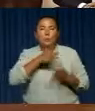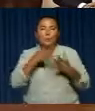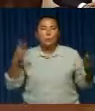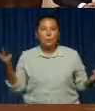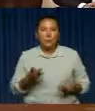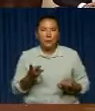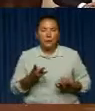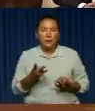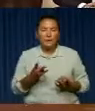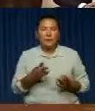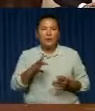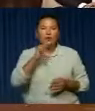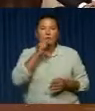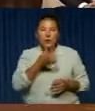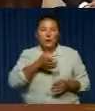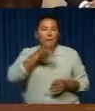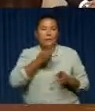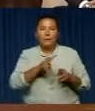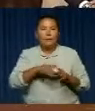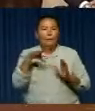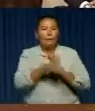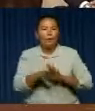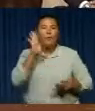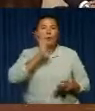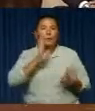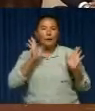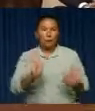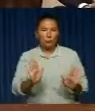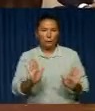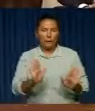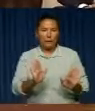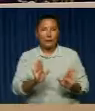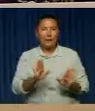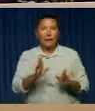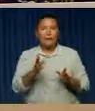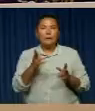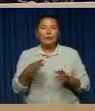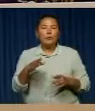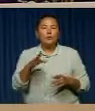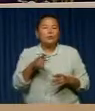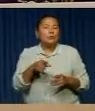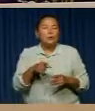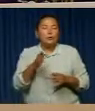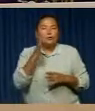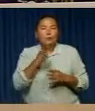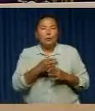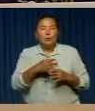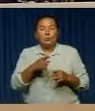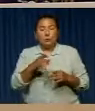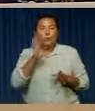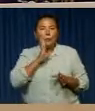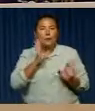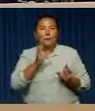керек. Сұйықтыққа шай жатпайды, сұйықтыққа су жатады. Дәмі жоқ, түсі жоқ сұйықтықты сұйықтық деп